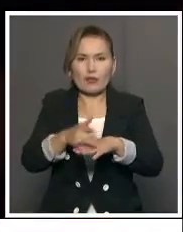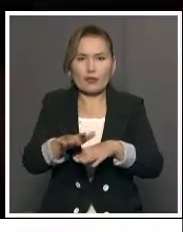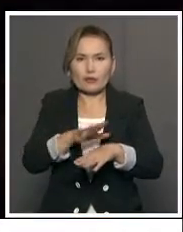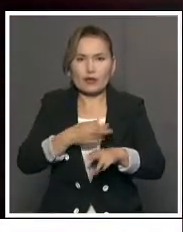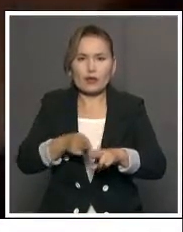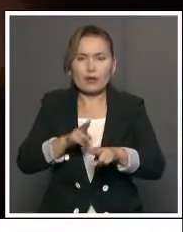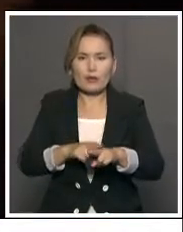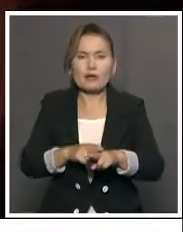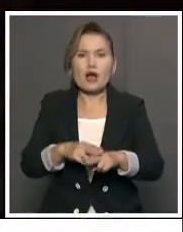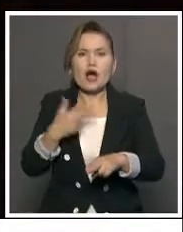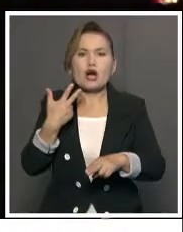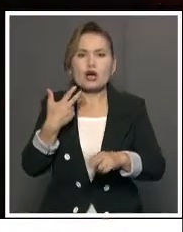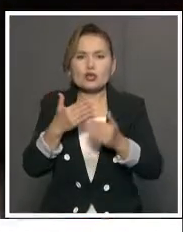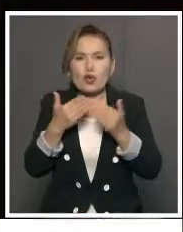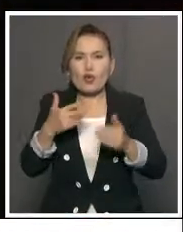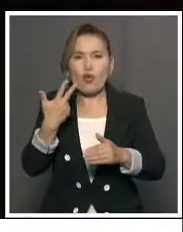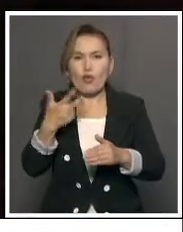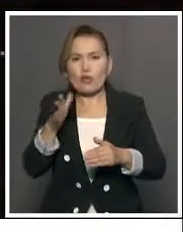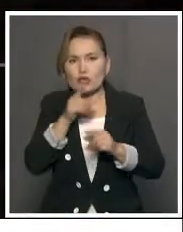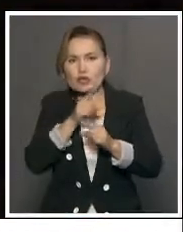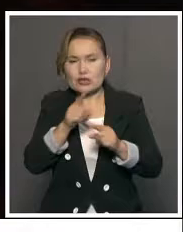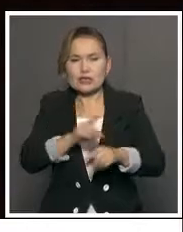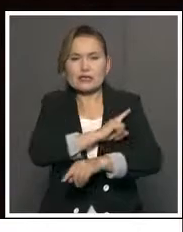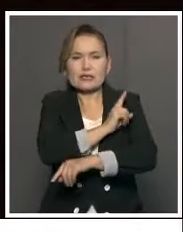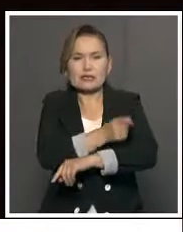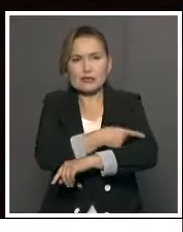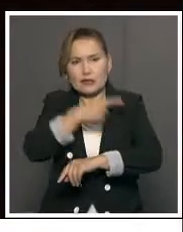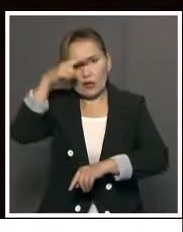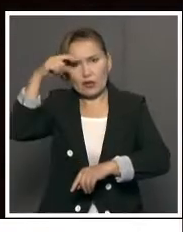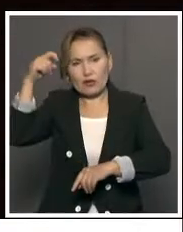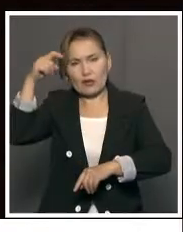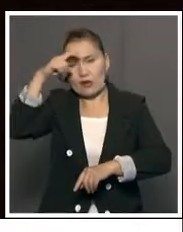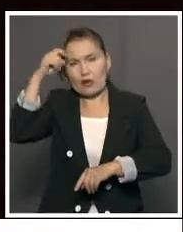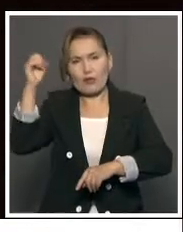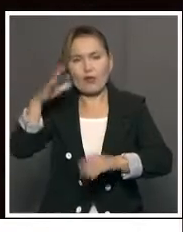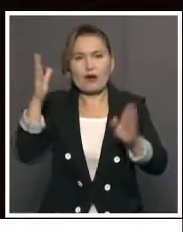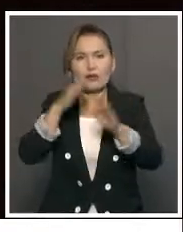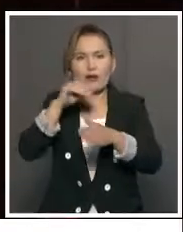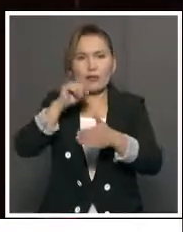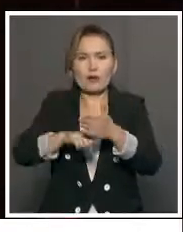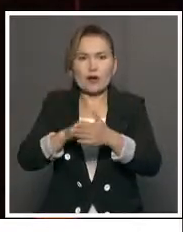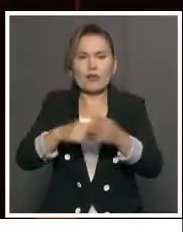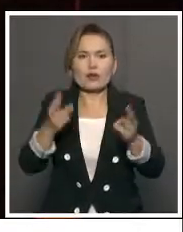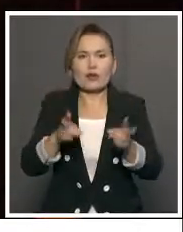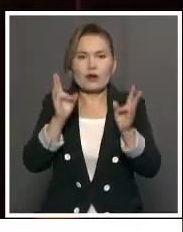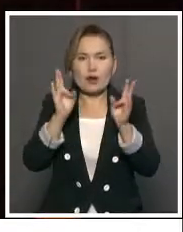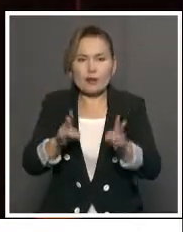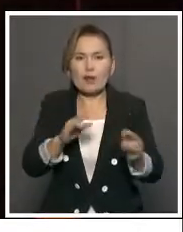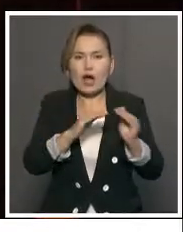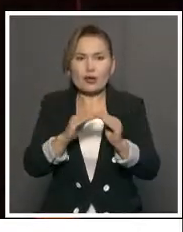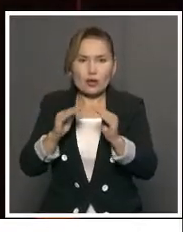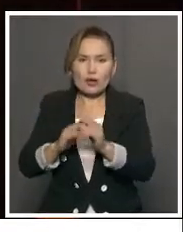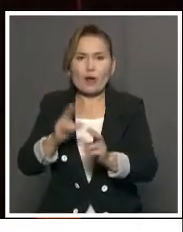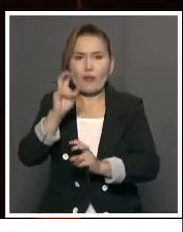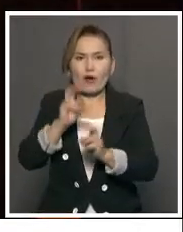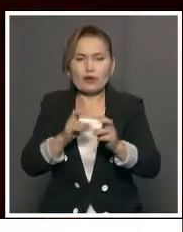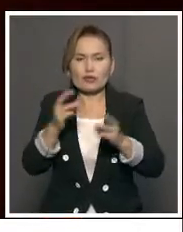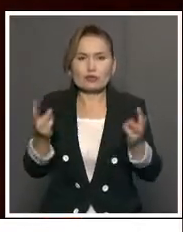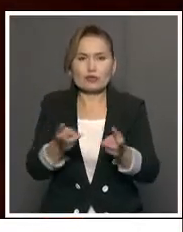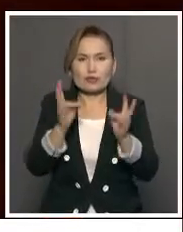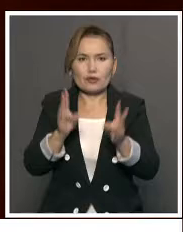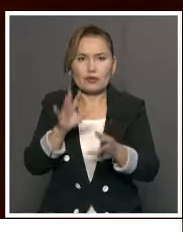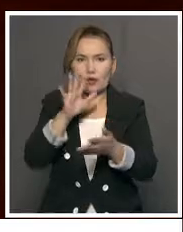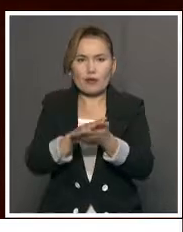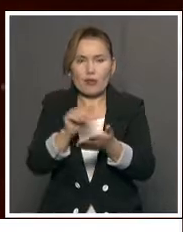бәріне соңғы 30 жылдағы ең ыстық ауарай себепші. Өткен аптада басталған өрттен орман алқаптары, тұрғын үйлер мен кәсіпорындар жанып кетті,